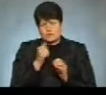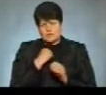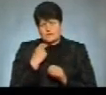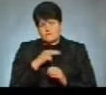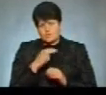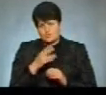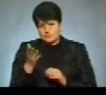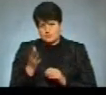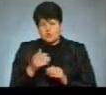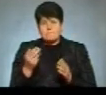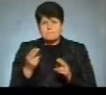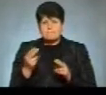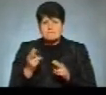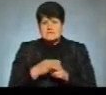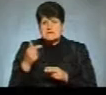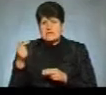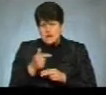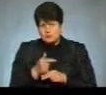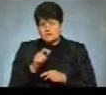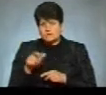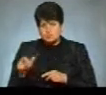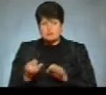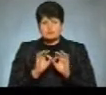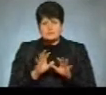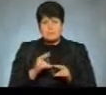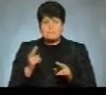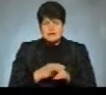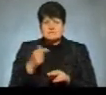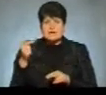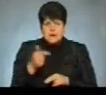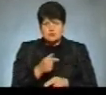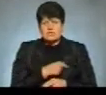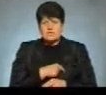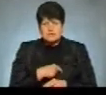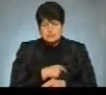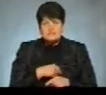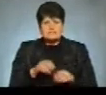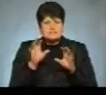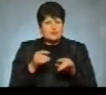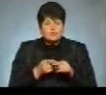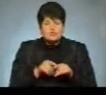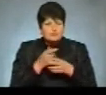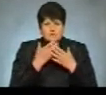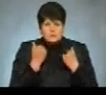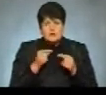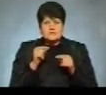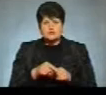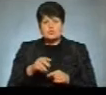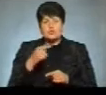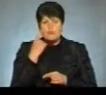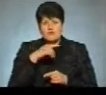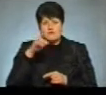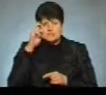те, що безграмотним людям розповідають безграмотні депутати. В законі нічого схожого немає. А те, що мова є державним символом,